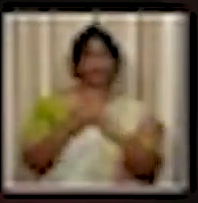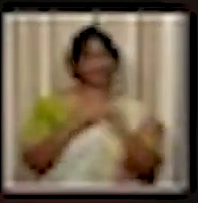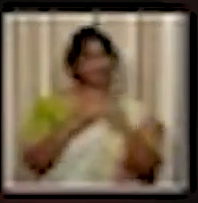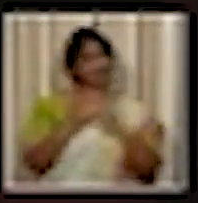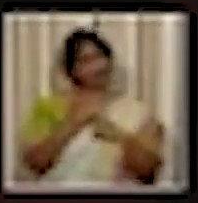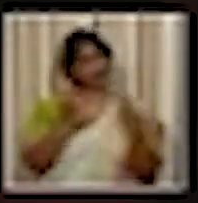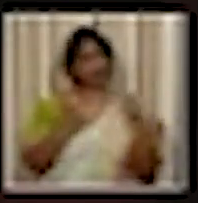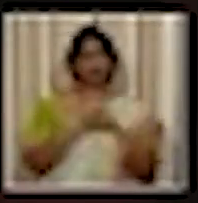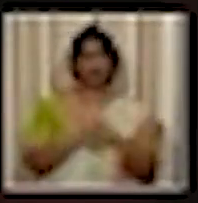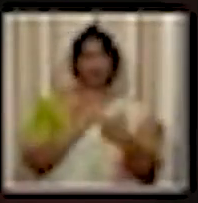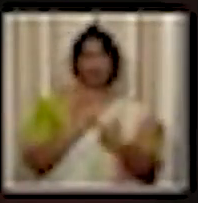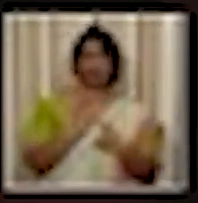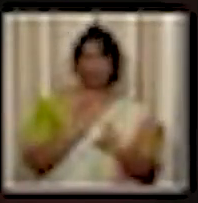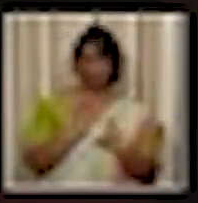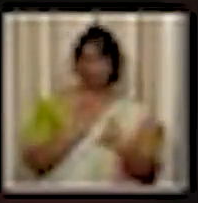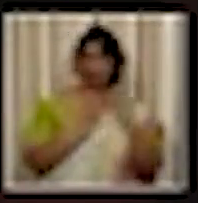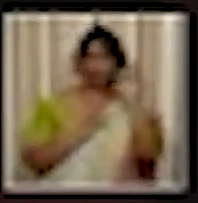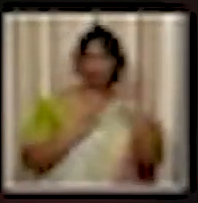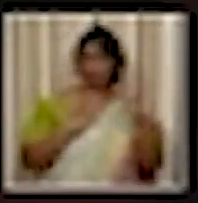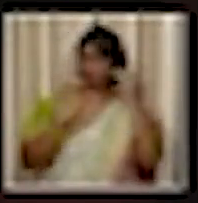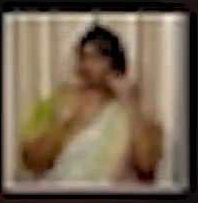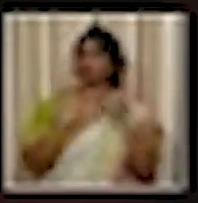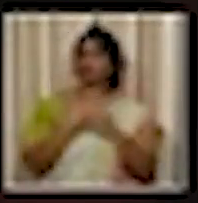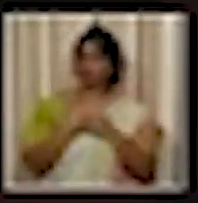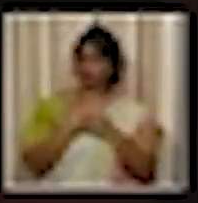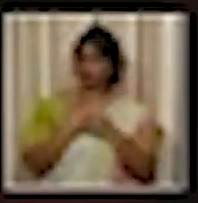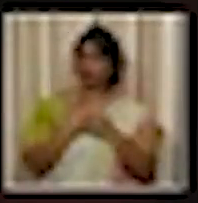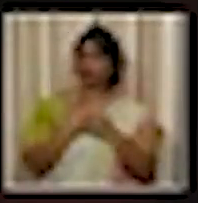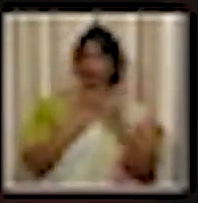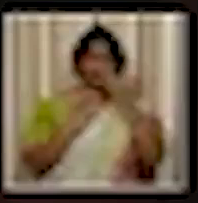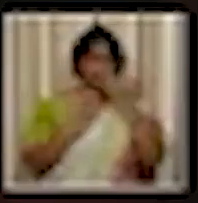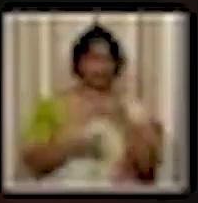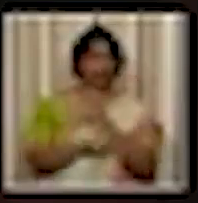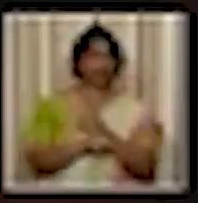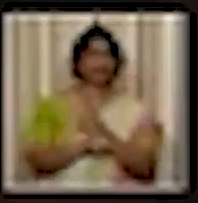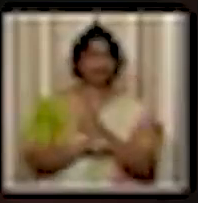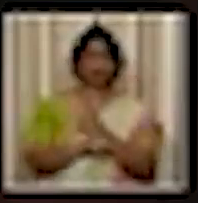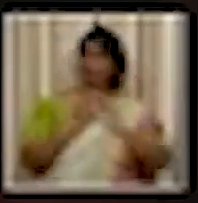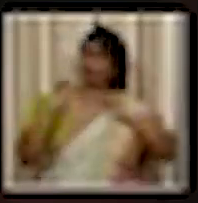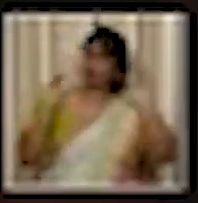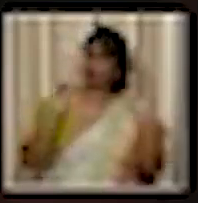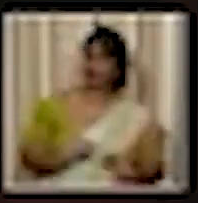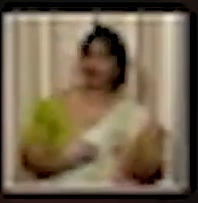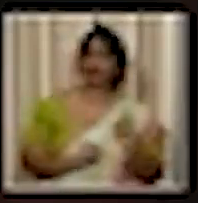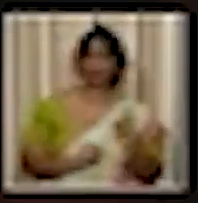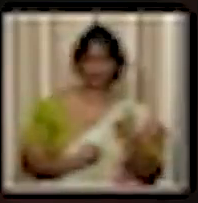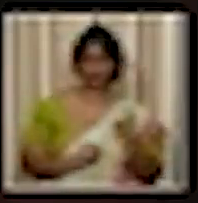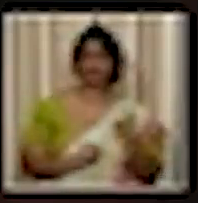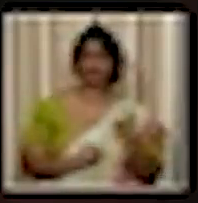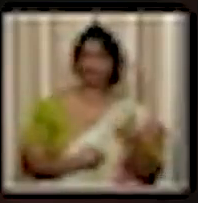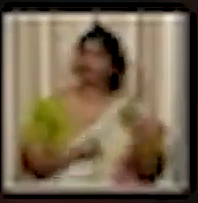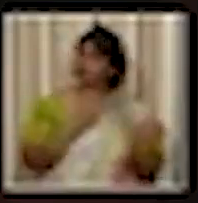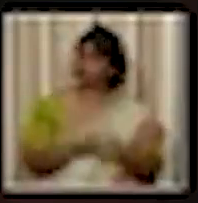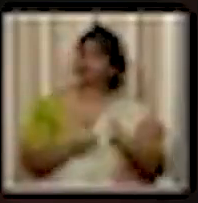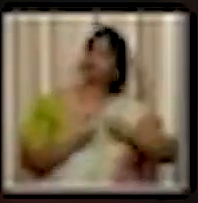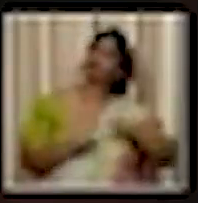වශයෙන් හිටපු අය අතරෙත් තාක්ෂණ විෂය පිළිබඳ මේ සුදුසුකම් තියෙන අය කට්ටිය ඉතාම අවම සංඛ්‍යාවක් ඉන්නේ. ඒ වගේම